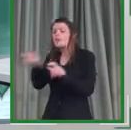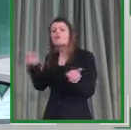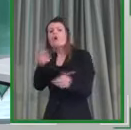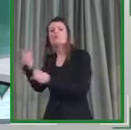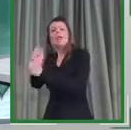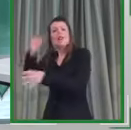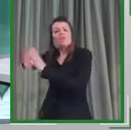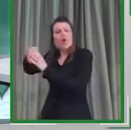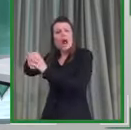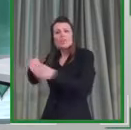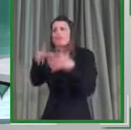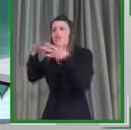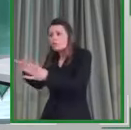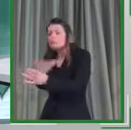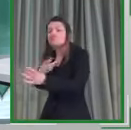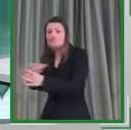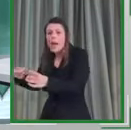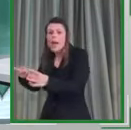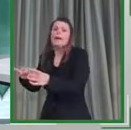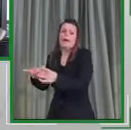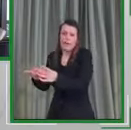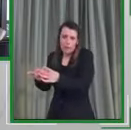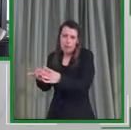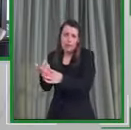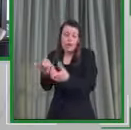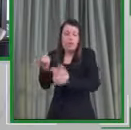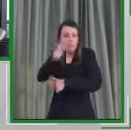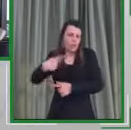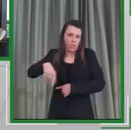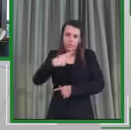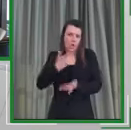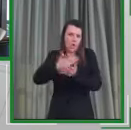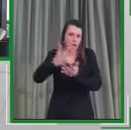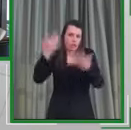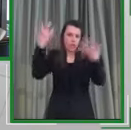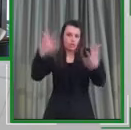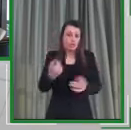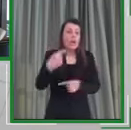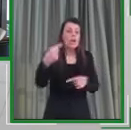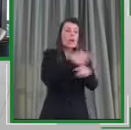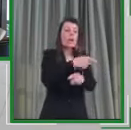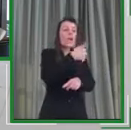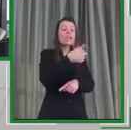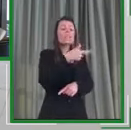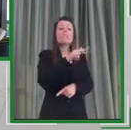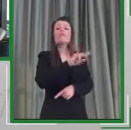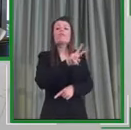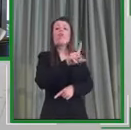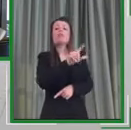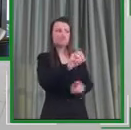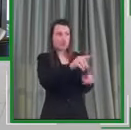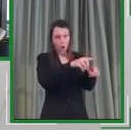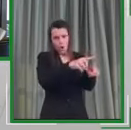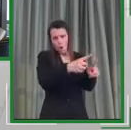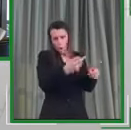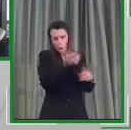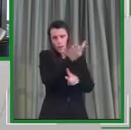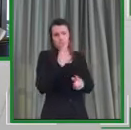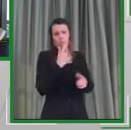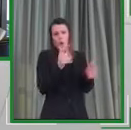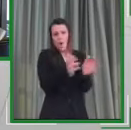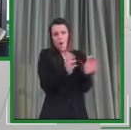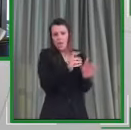insomma abbiamo più volte parlato al trivulzio questo è stato molto contenuto quindi anche in questo caso